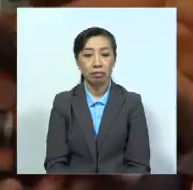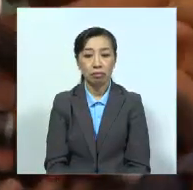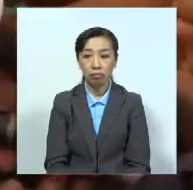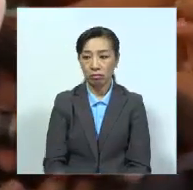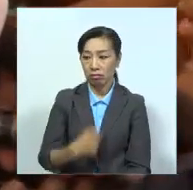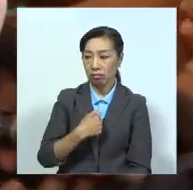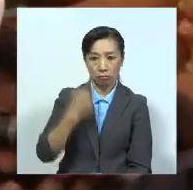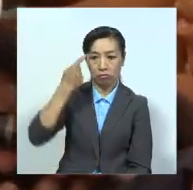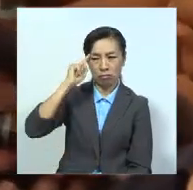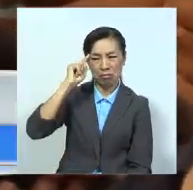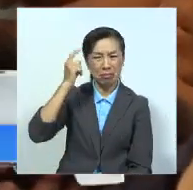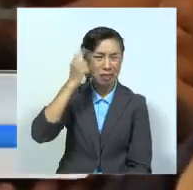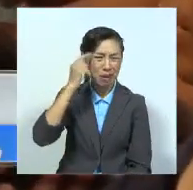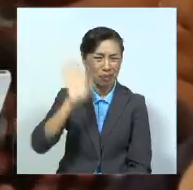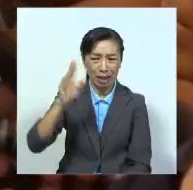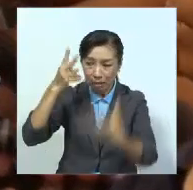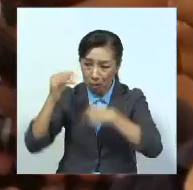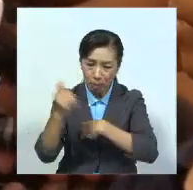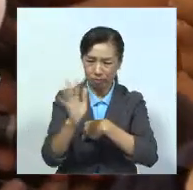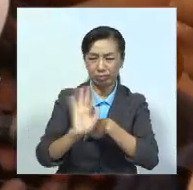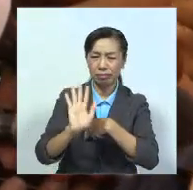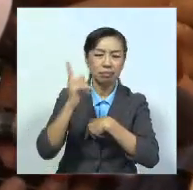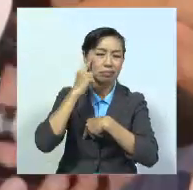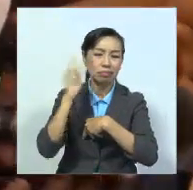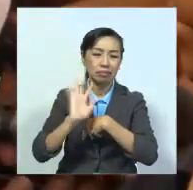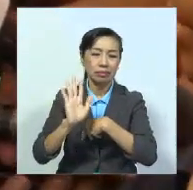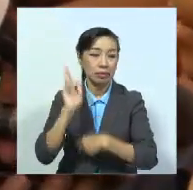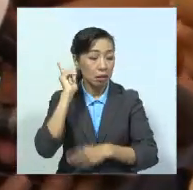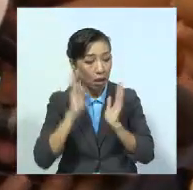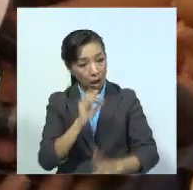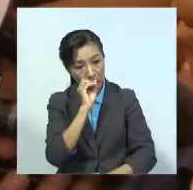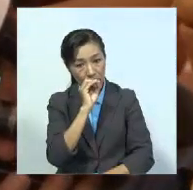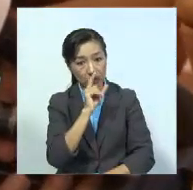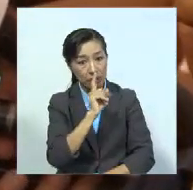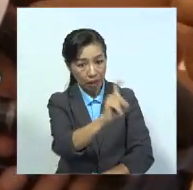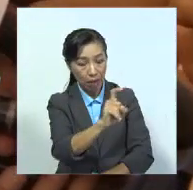อันนี้ผมไม่ทราบคงไม่มั้งครับคงไม่ใช่หรอกครับ